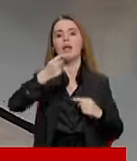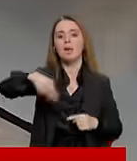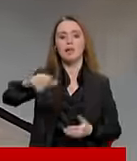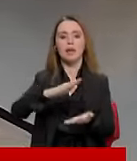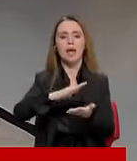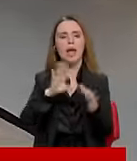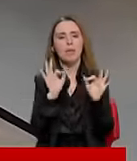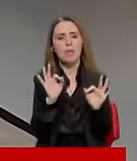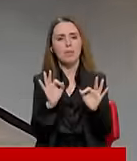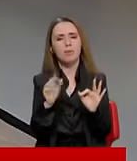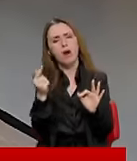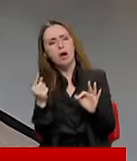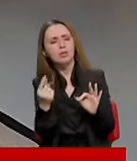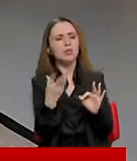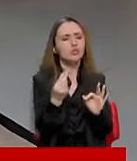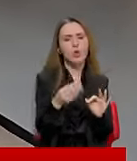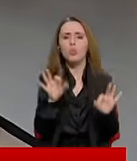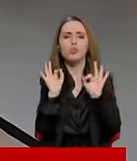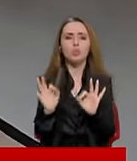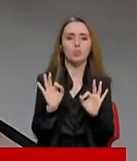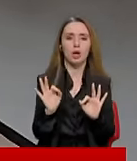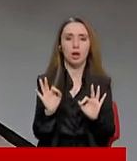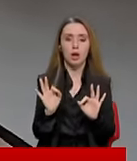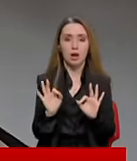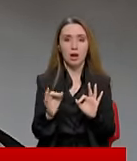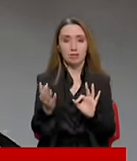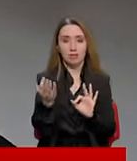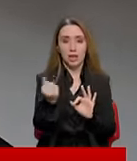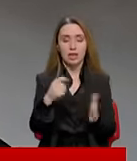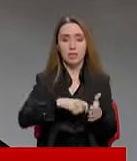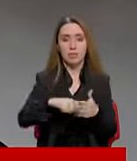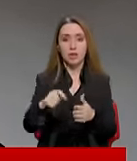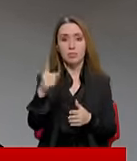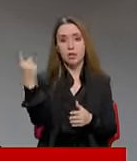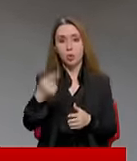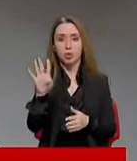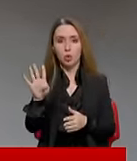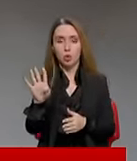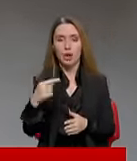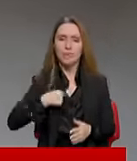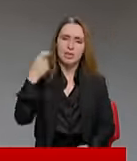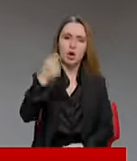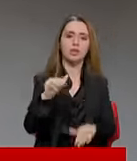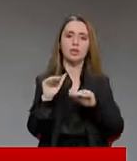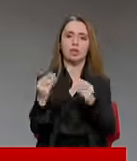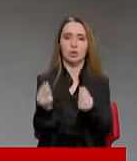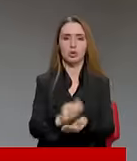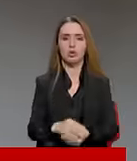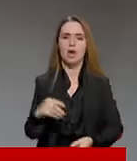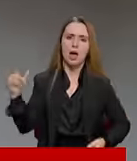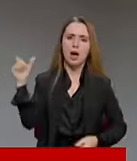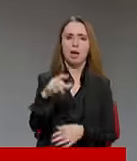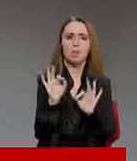düzenli olarak ama az ama çok mutlaka en azından aldıkları ücretin 1 birine yakın miktarda Biz destekte bulunuyoruz her